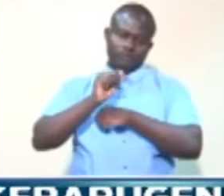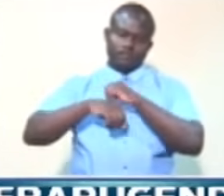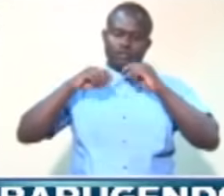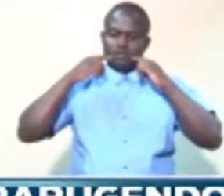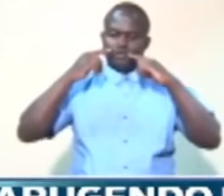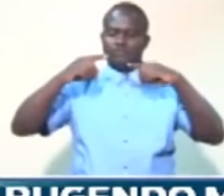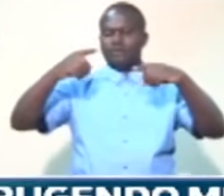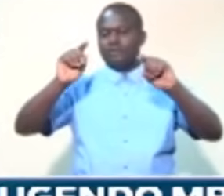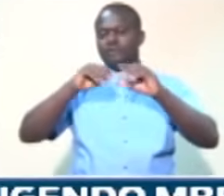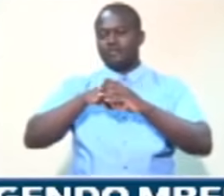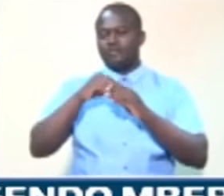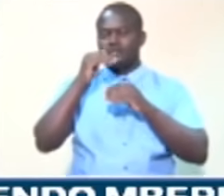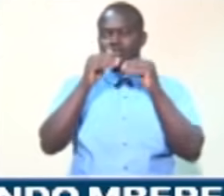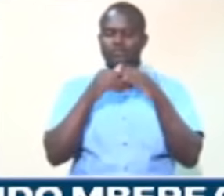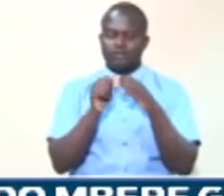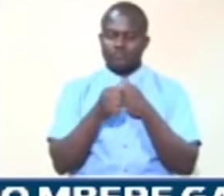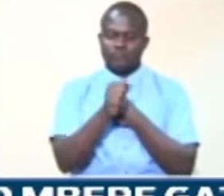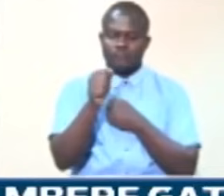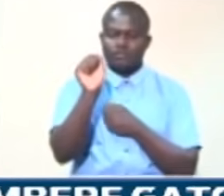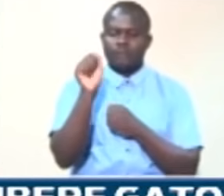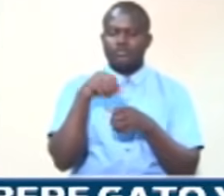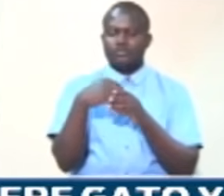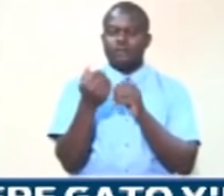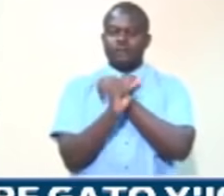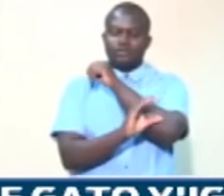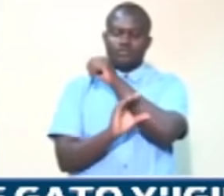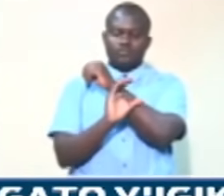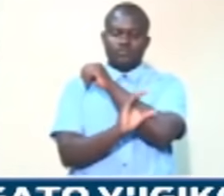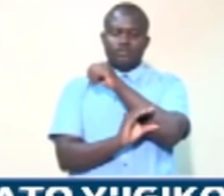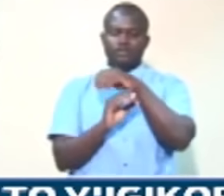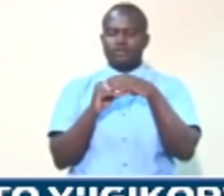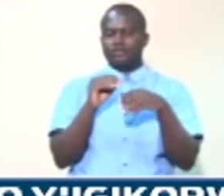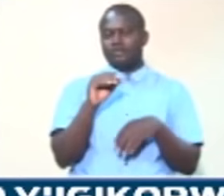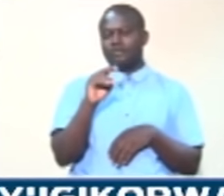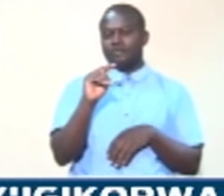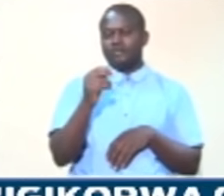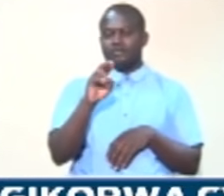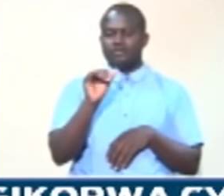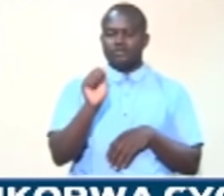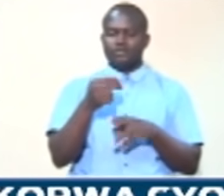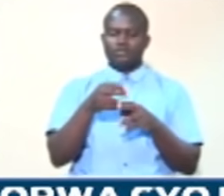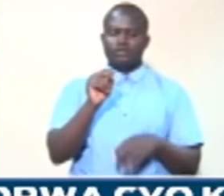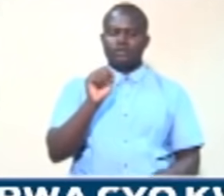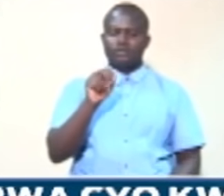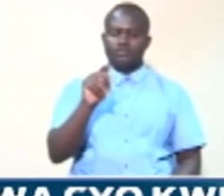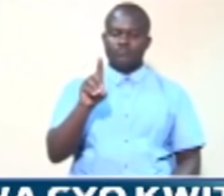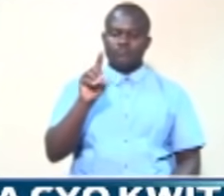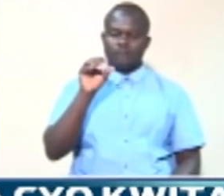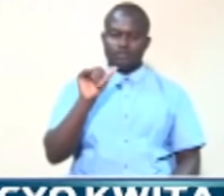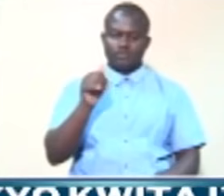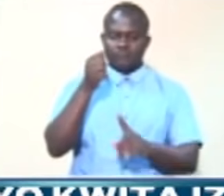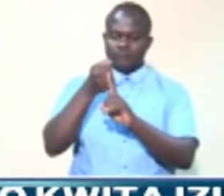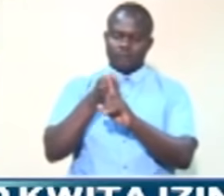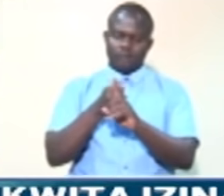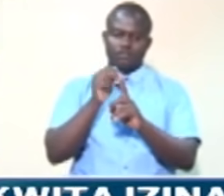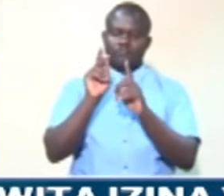Rwanda mu rwego rw'ubukerarugendo turaza kandi kwerekeza hanze y'u Rwanda humya na Nigeria witwa Namdi Kano bivugwa ko haranira ko